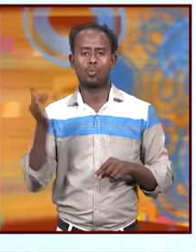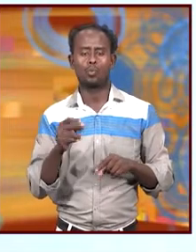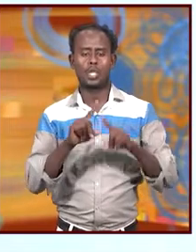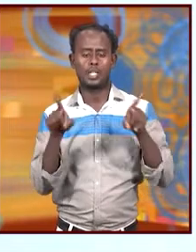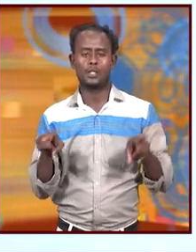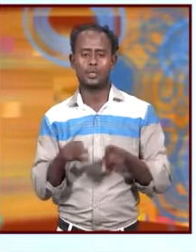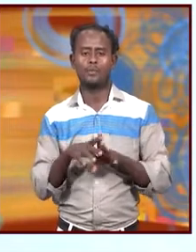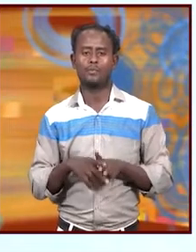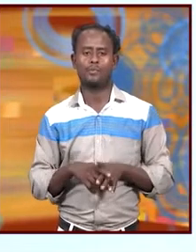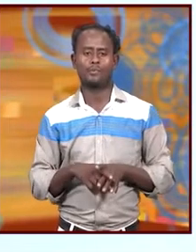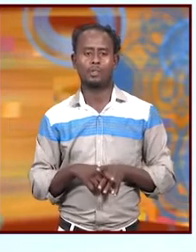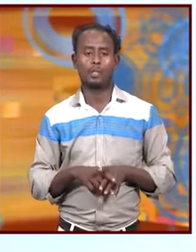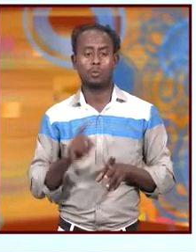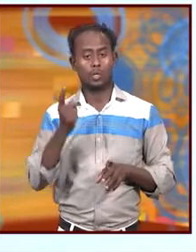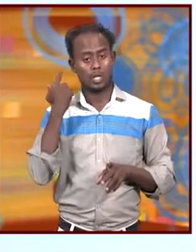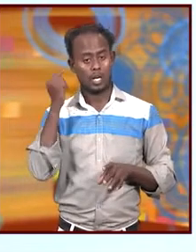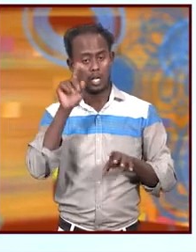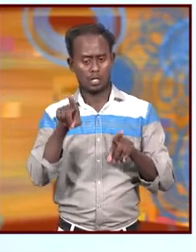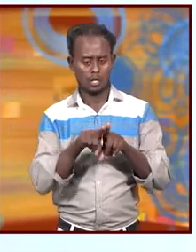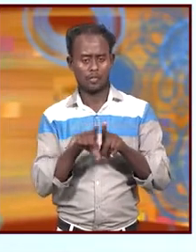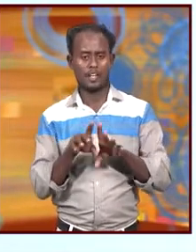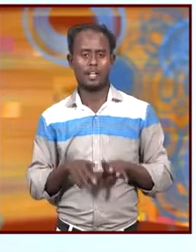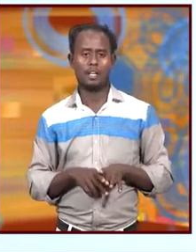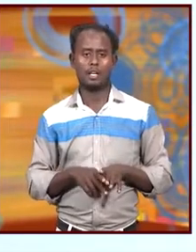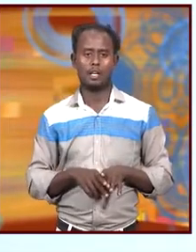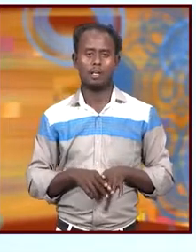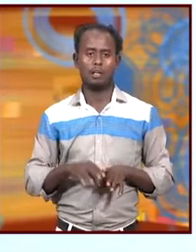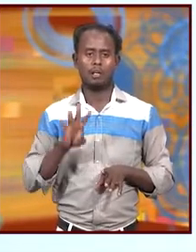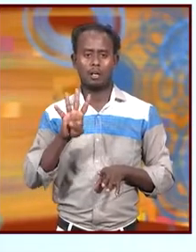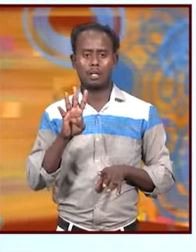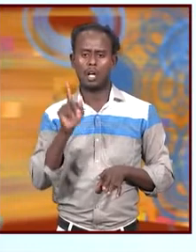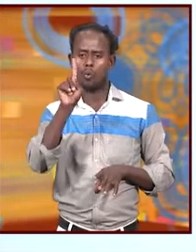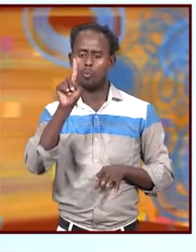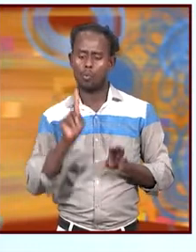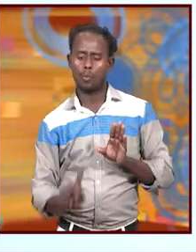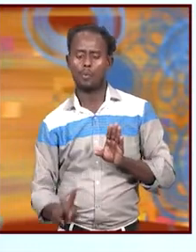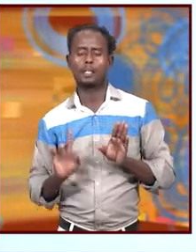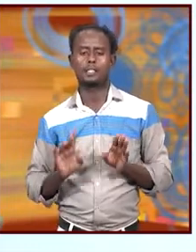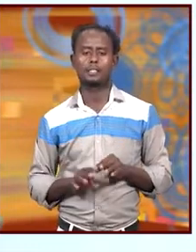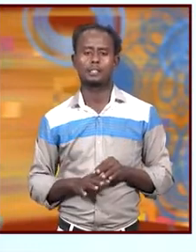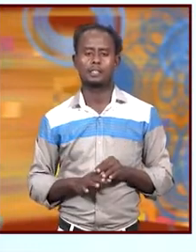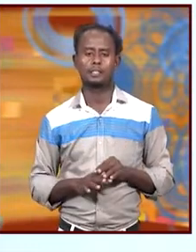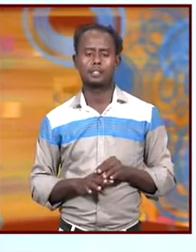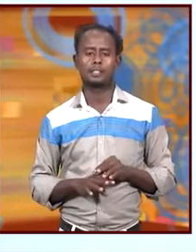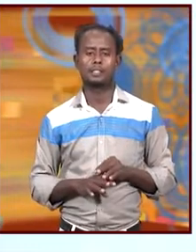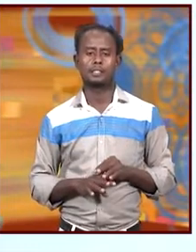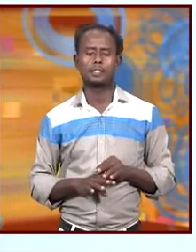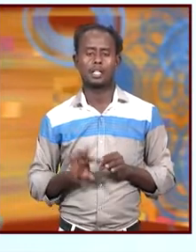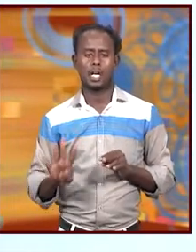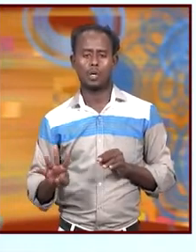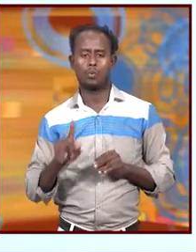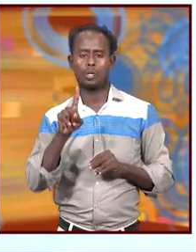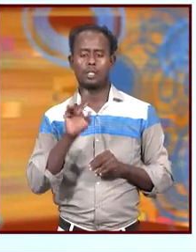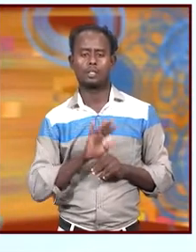சதுரமானது அசல் சதுரத்தை விட 1/4. ஆக இதனுடைய